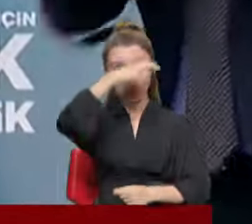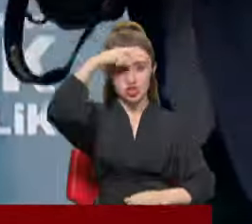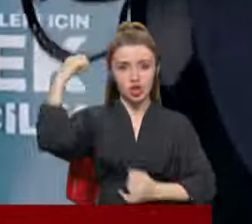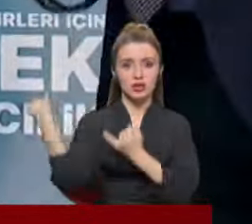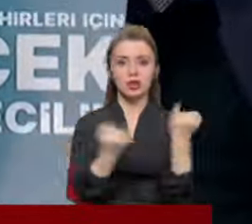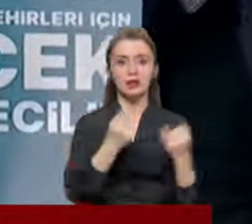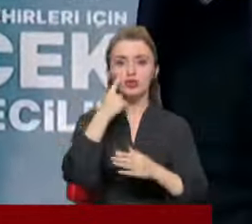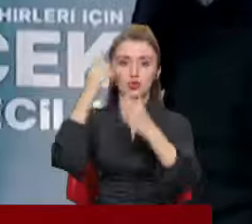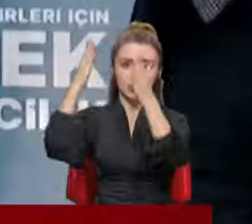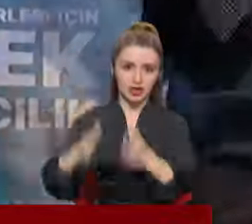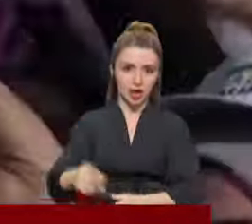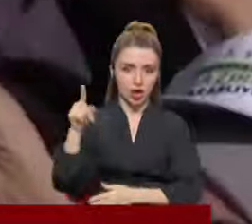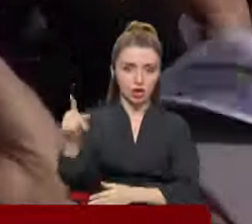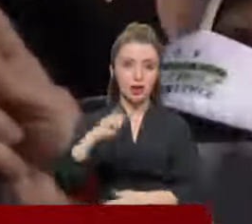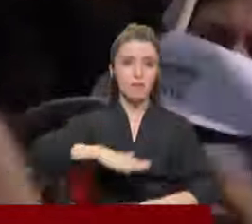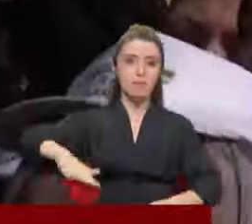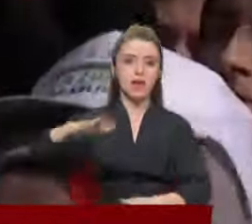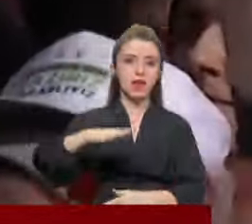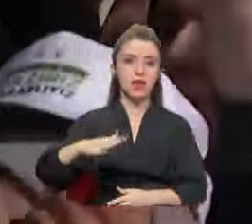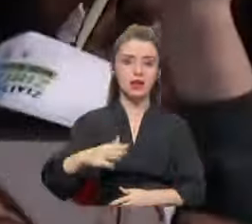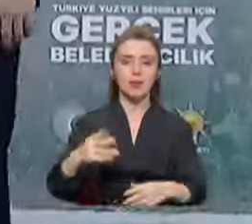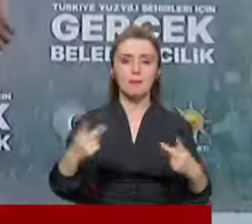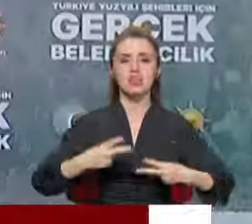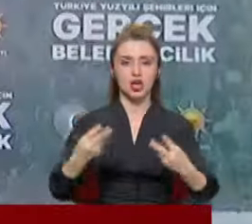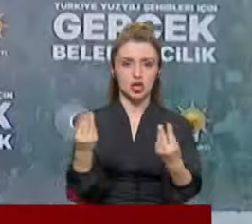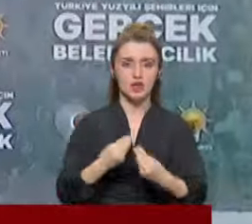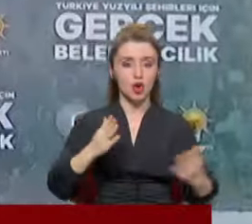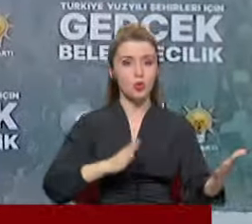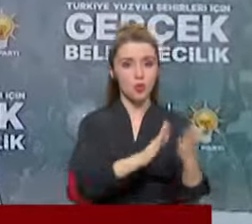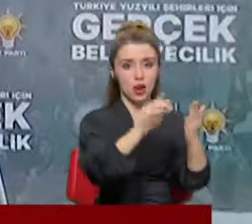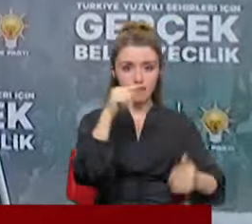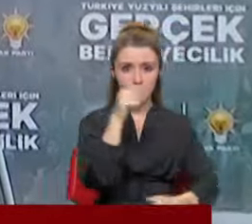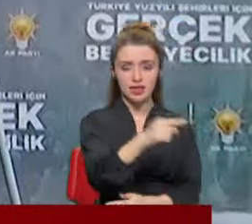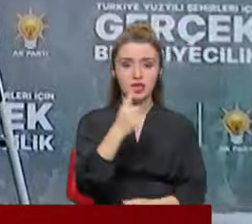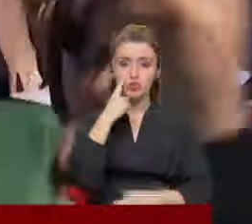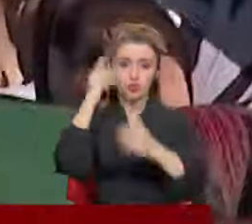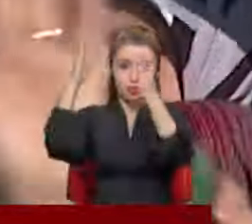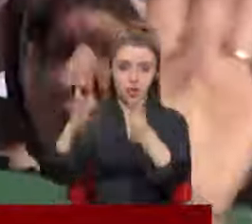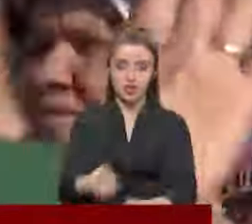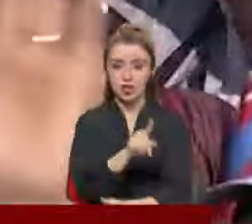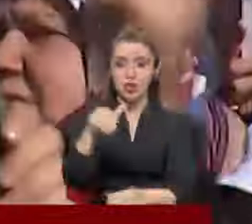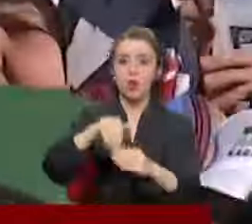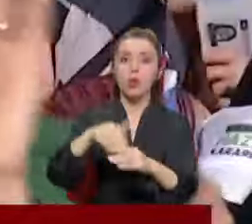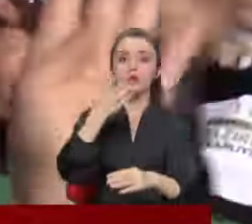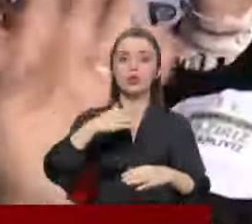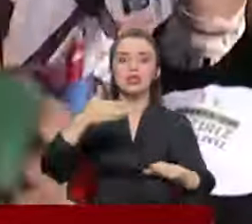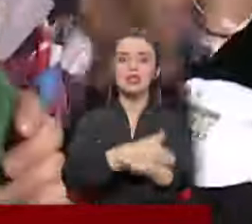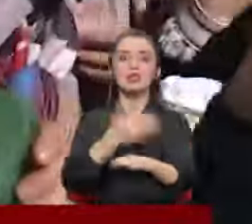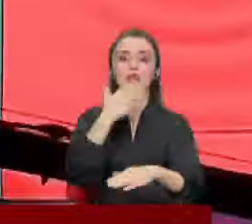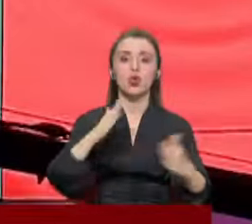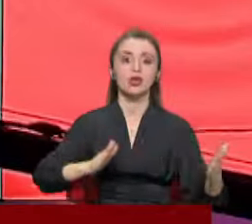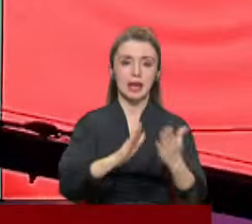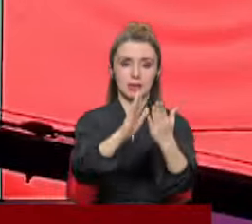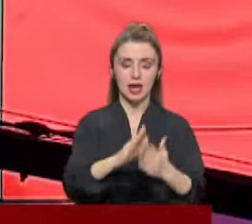polemiği Cumhurbaşkanı Erdoğan'ın meydanlardan verdiği mesajlar, muhalefetin Erdoğan'a oy yoksa hizmet yok